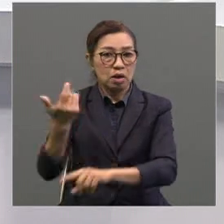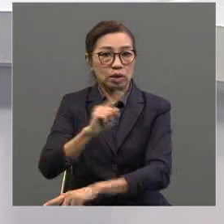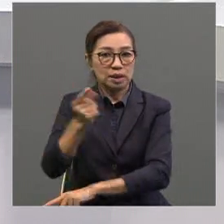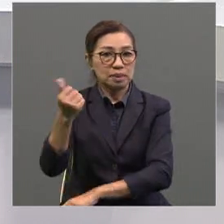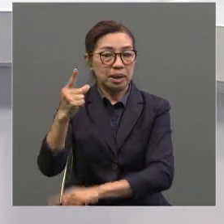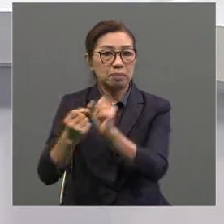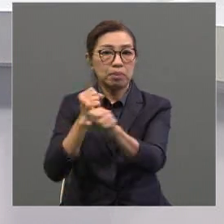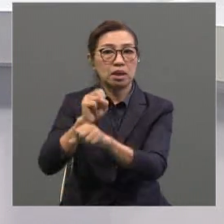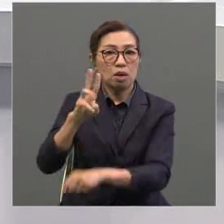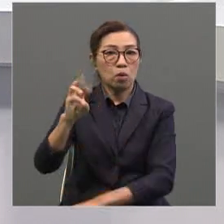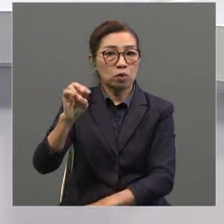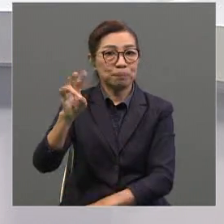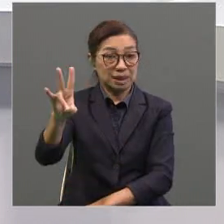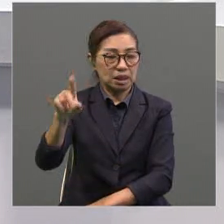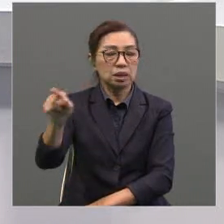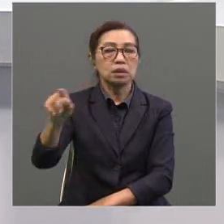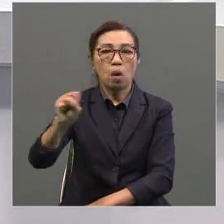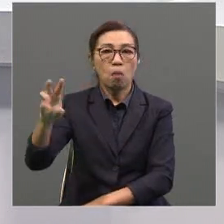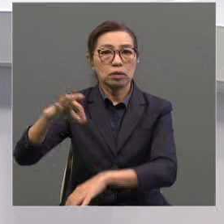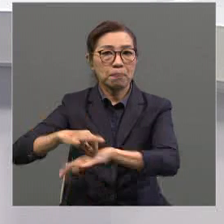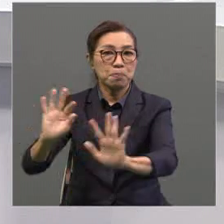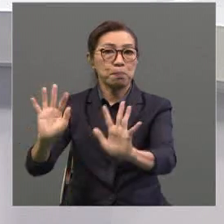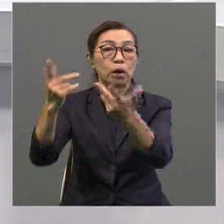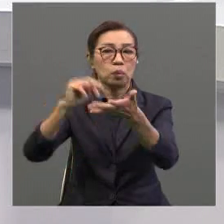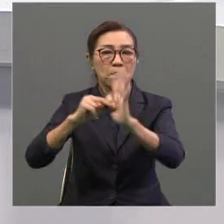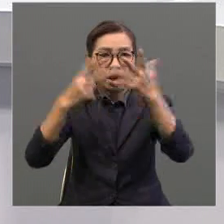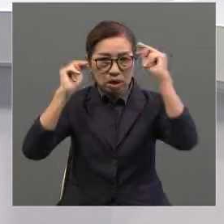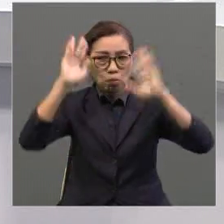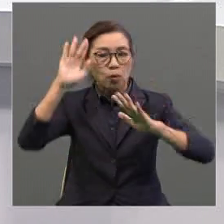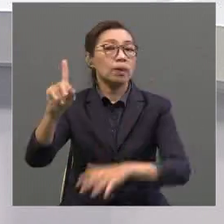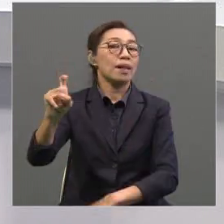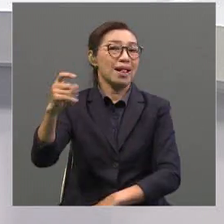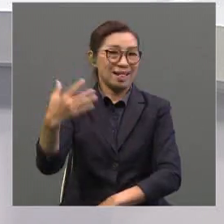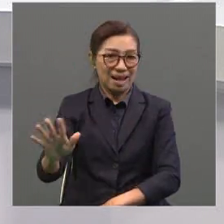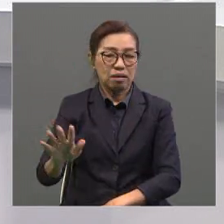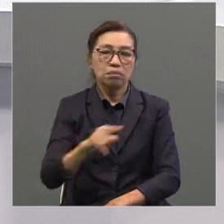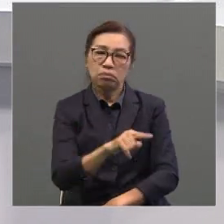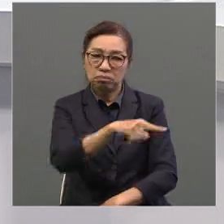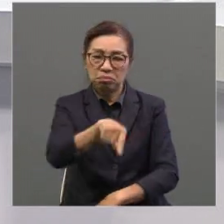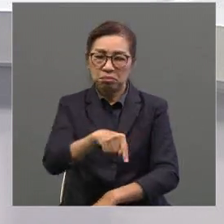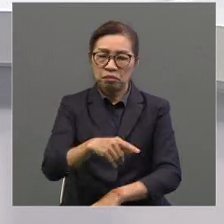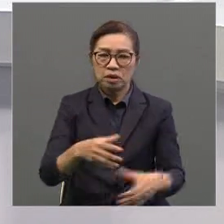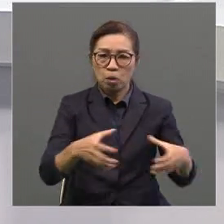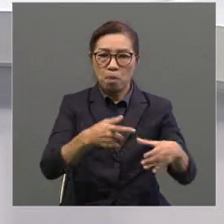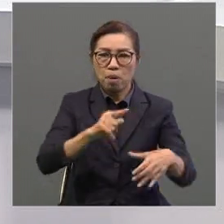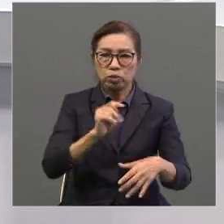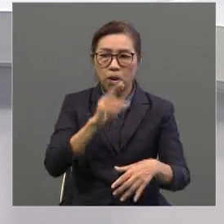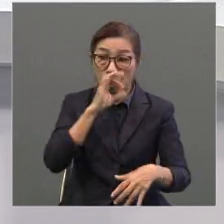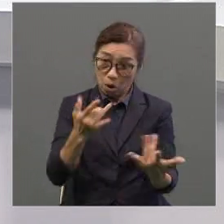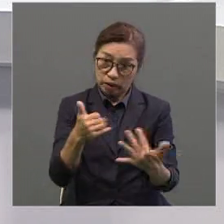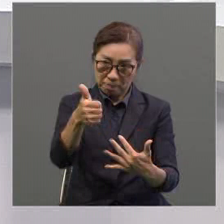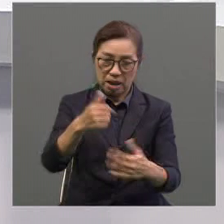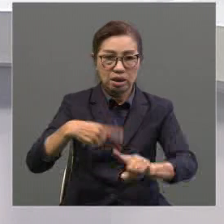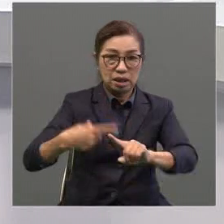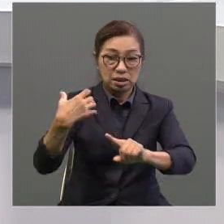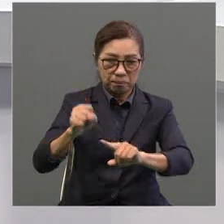2562ที่สวาจจะหมดอำนาจในการที่จะบวชเลือกนายกรัฐมนตรีได้แต่ละคนบอกว่า 10เดือนถ้า